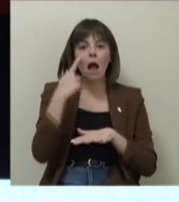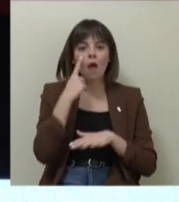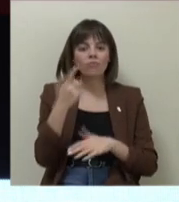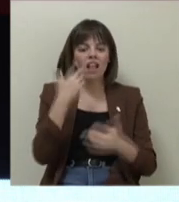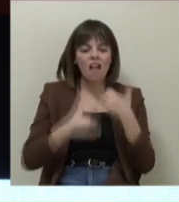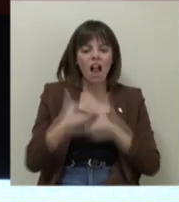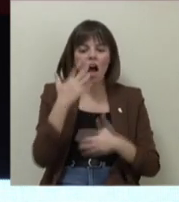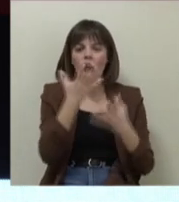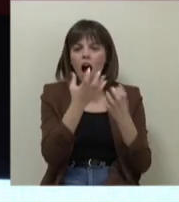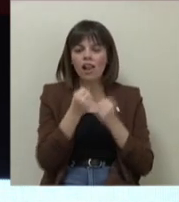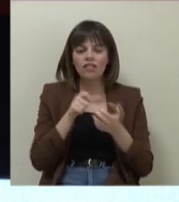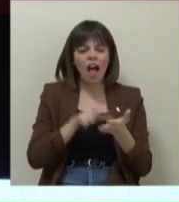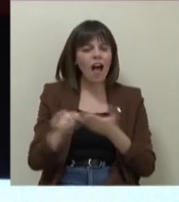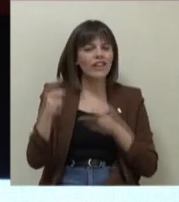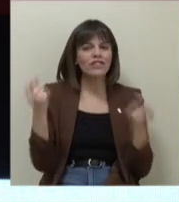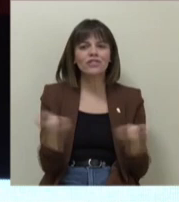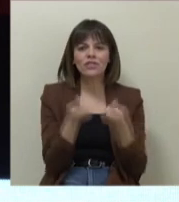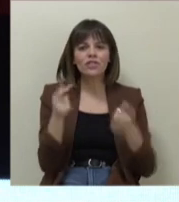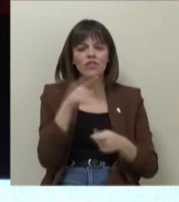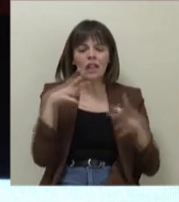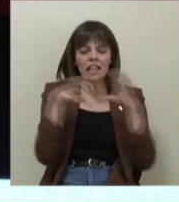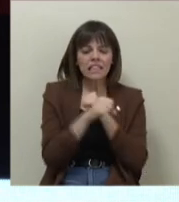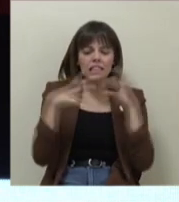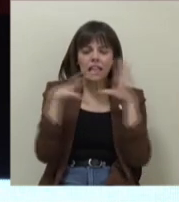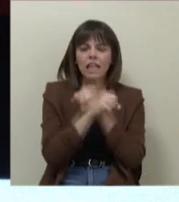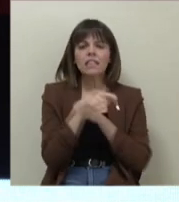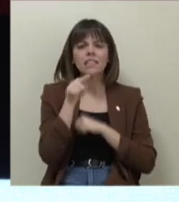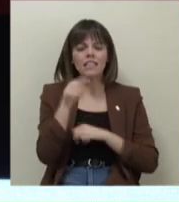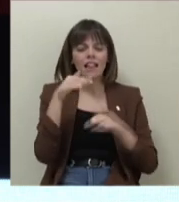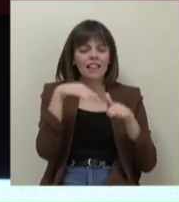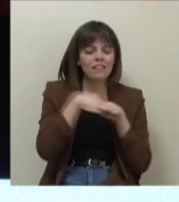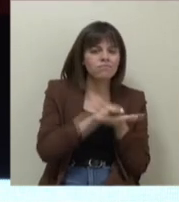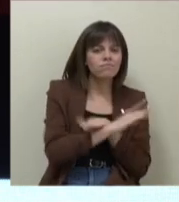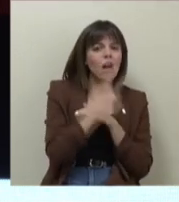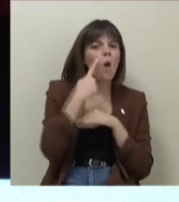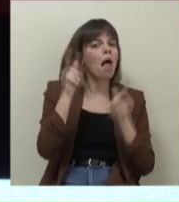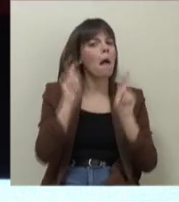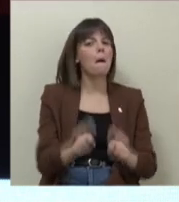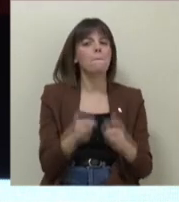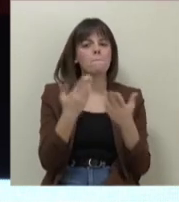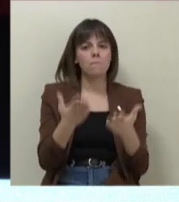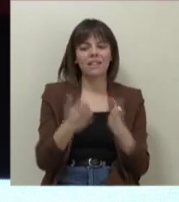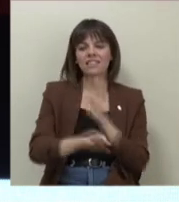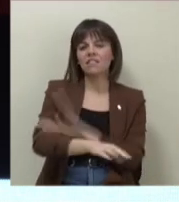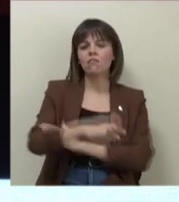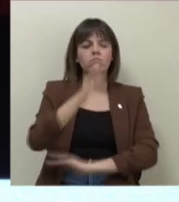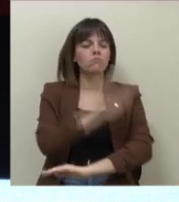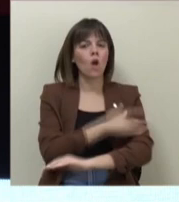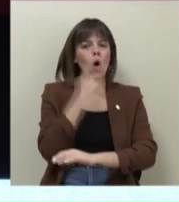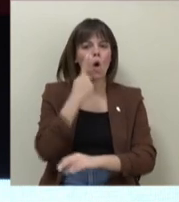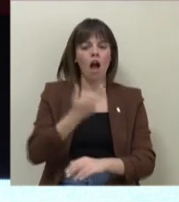depremde yara alabilecek her işi gizli gizli yer altından yapar, sağından